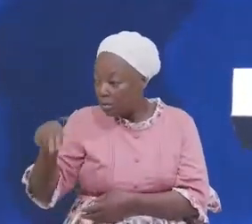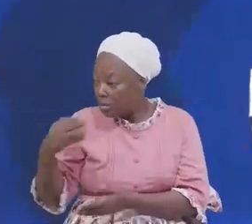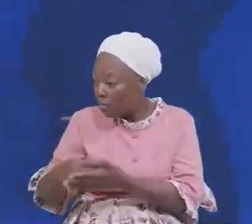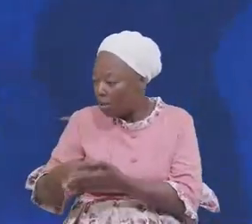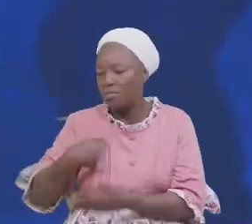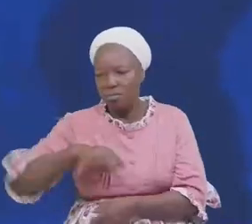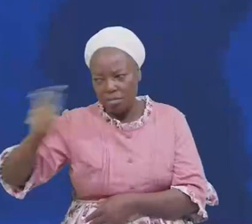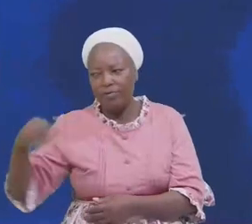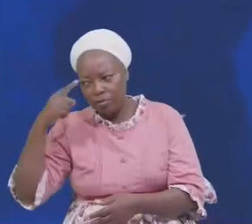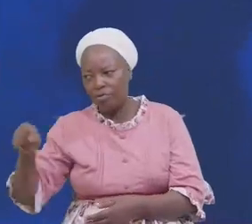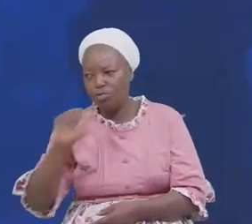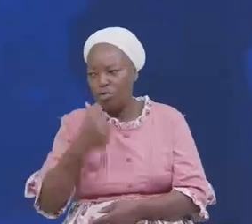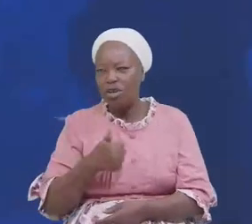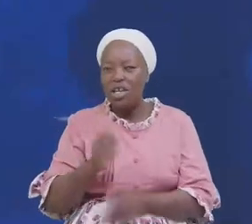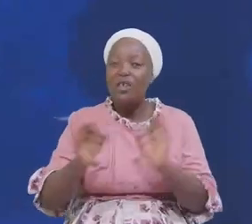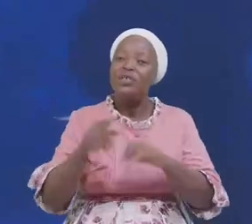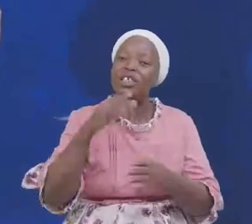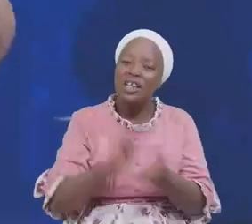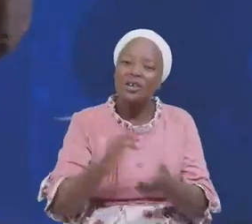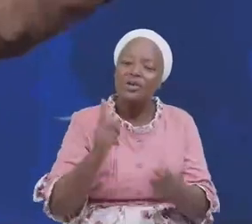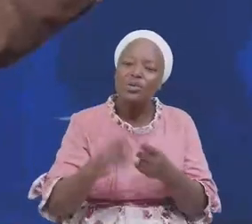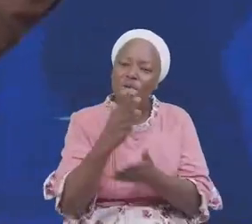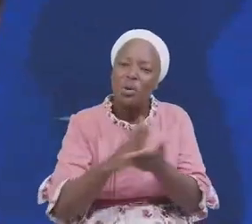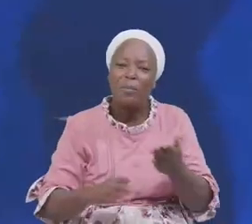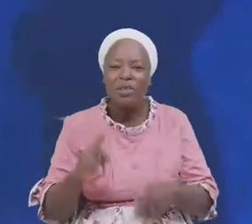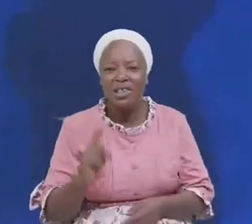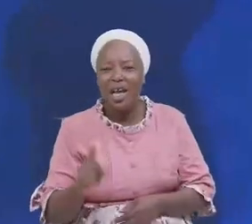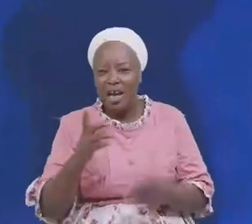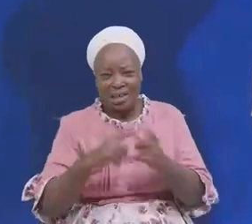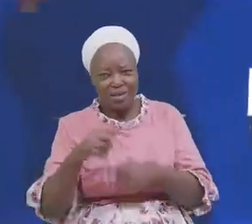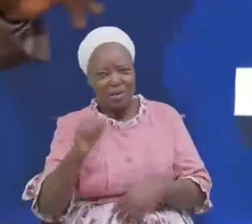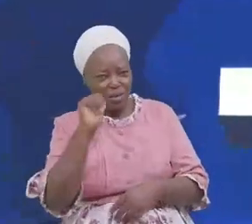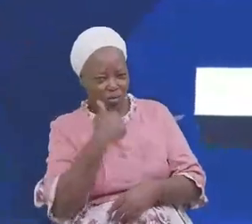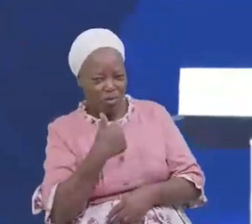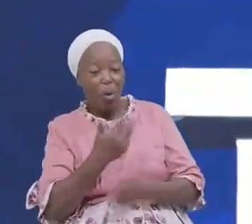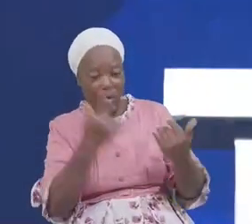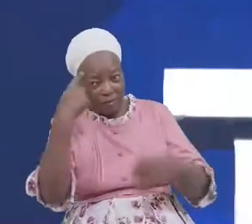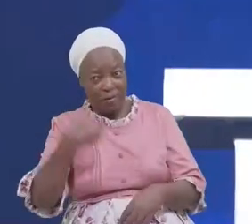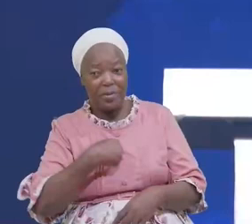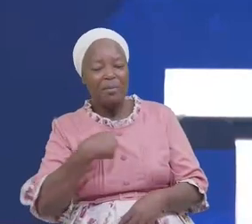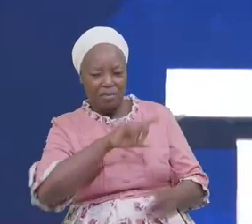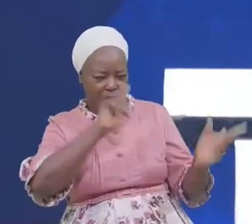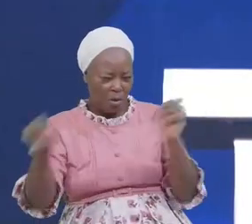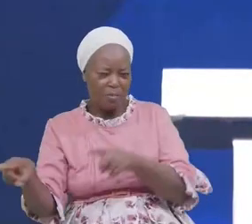Et si toi tu as dit ça à quelqu'un, et tu dis demain, tu m'attends moi, je viendrai demain.